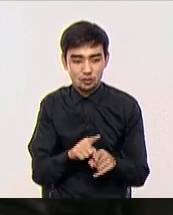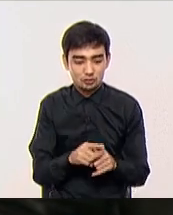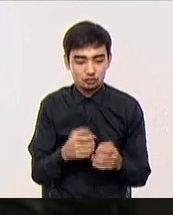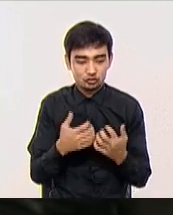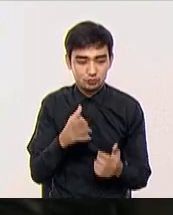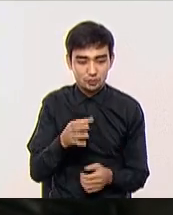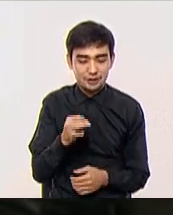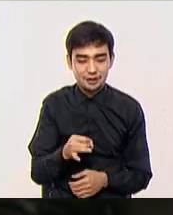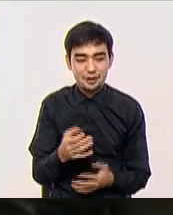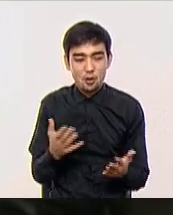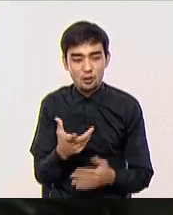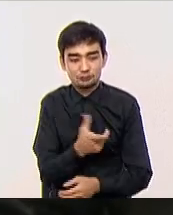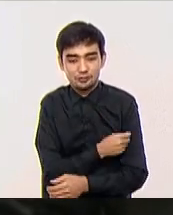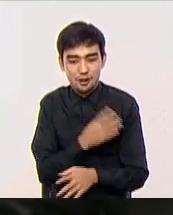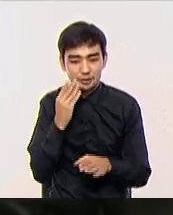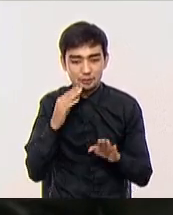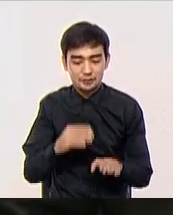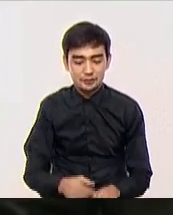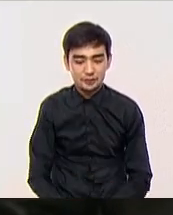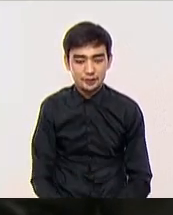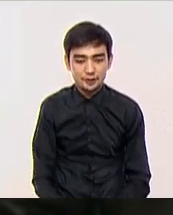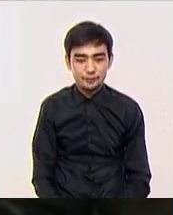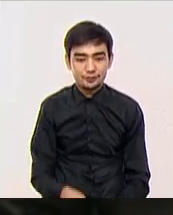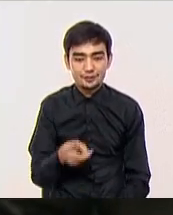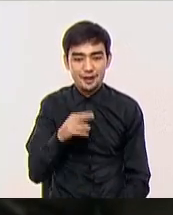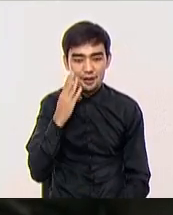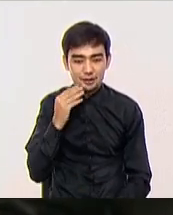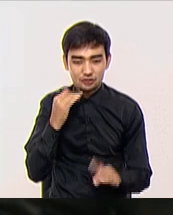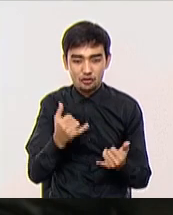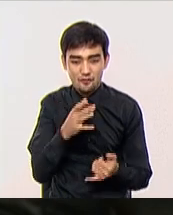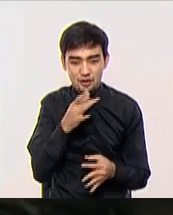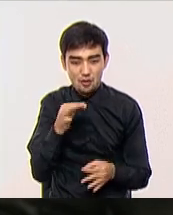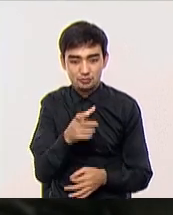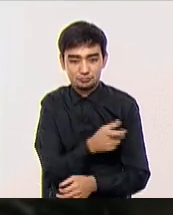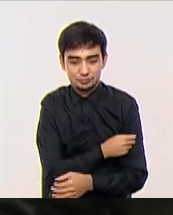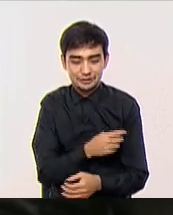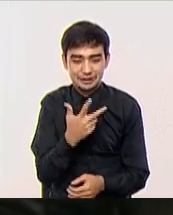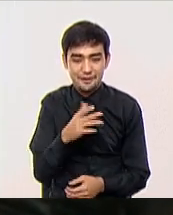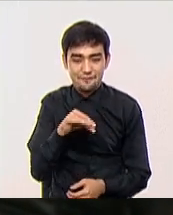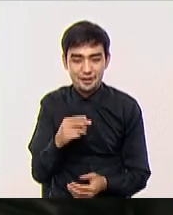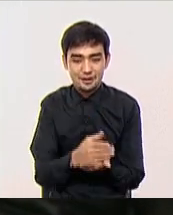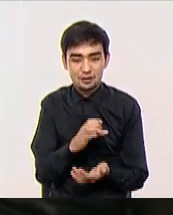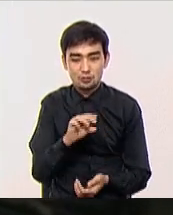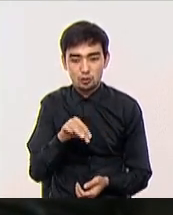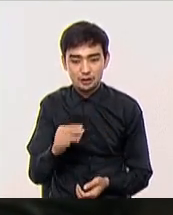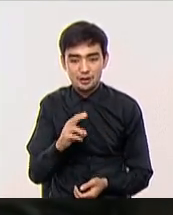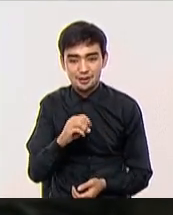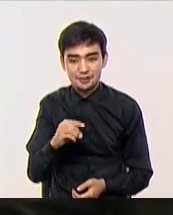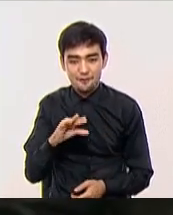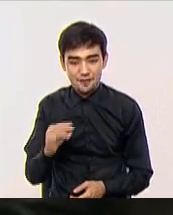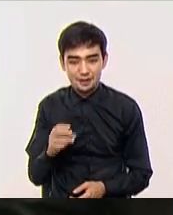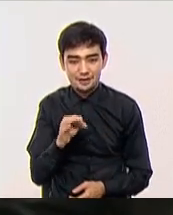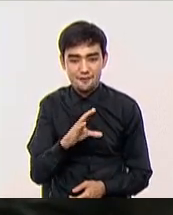препаратами можно ревакцинироваться в Алматы? Далее для алматинцев на данный момент доступны три вида вакцин. Это «Спутник», «Казвак»